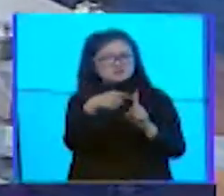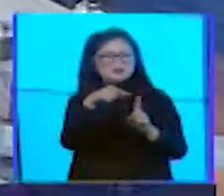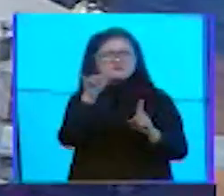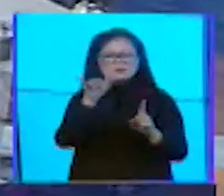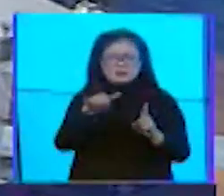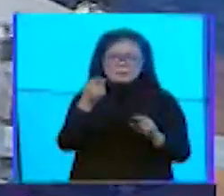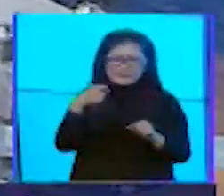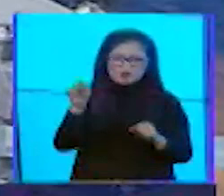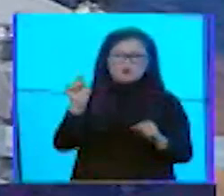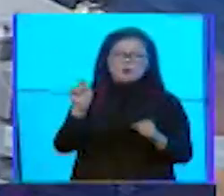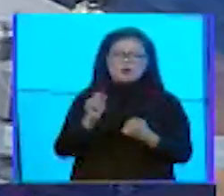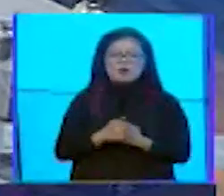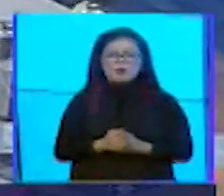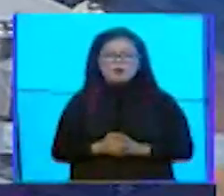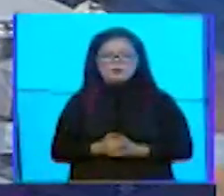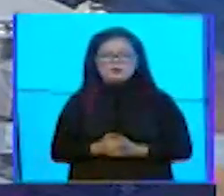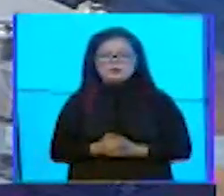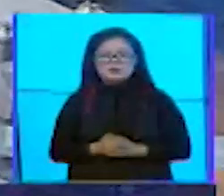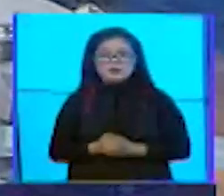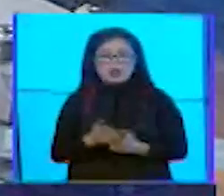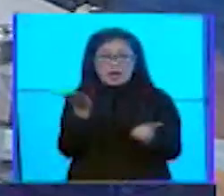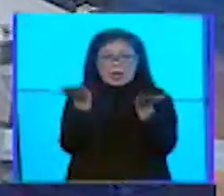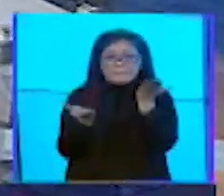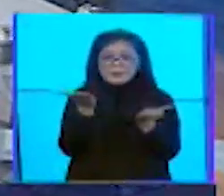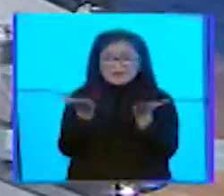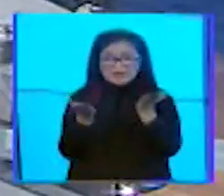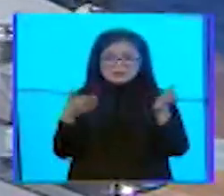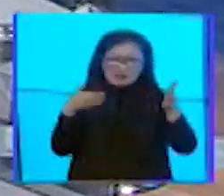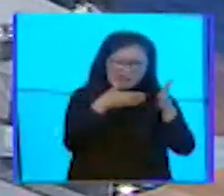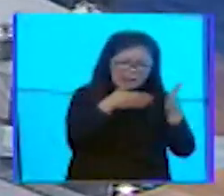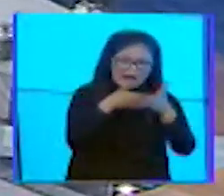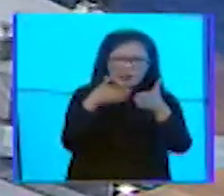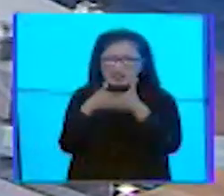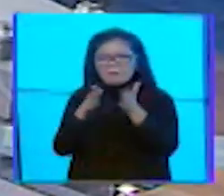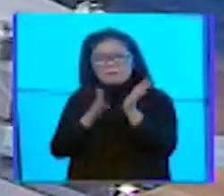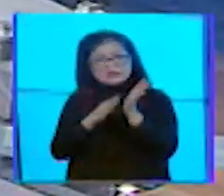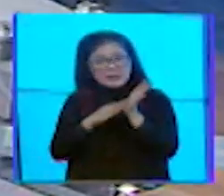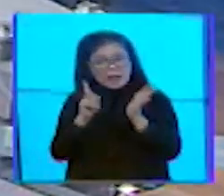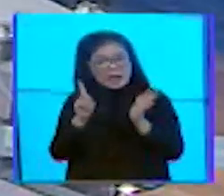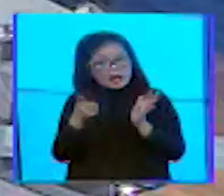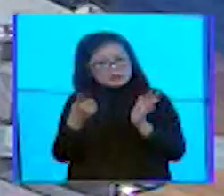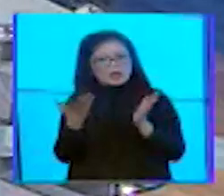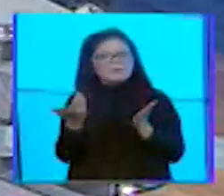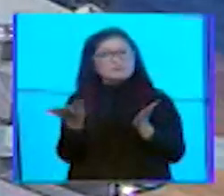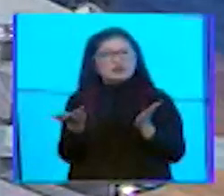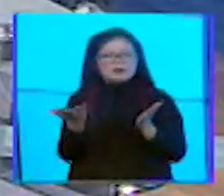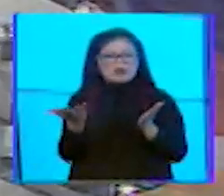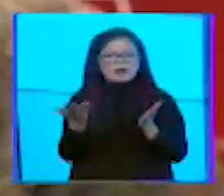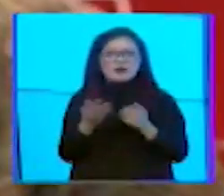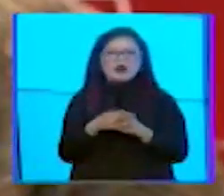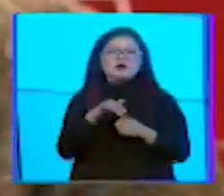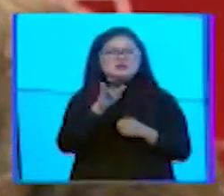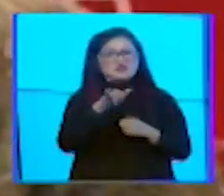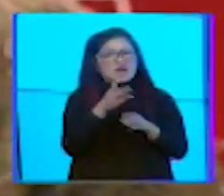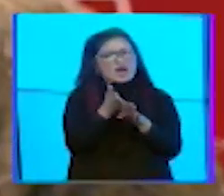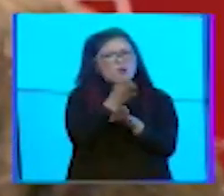kendala dalam penerapan aplikasi atau Peduli Lindungi di mal? Pada awal mula ya tentunya ada kendala-kendala